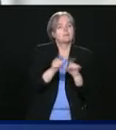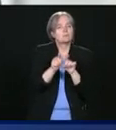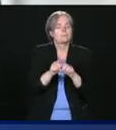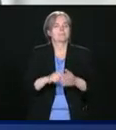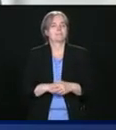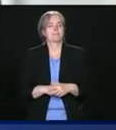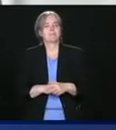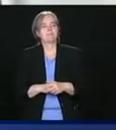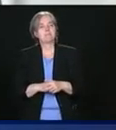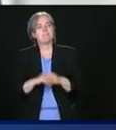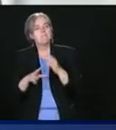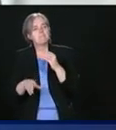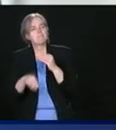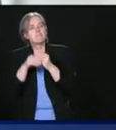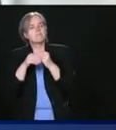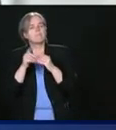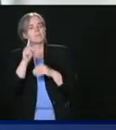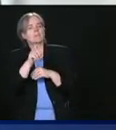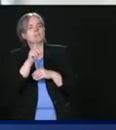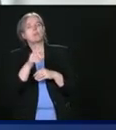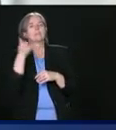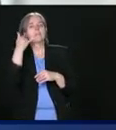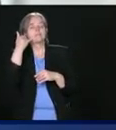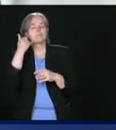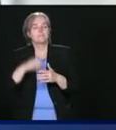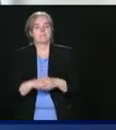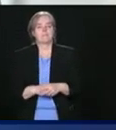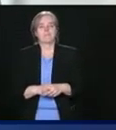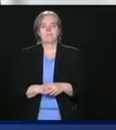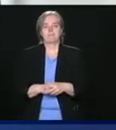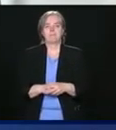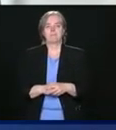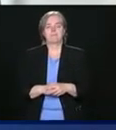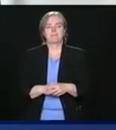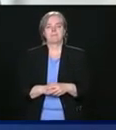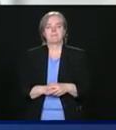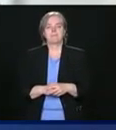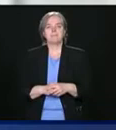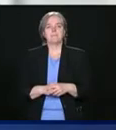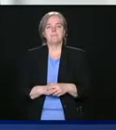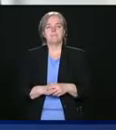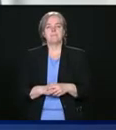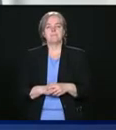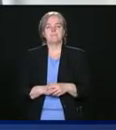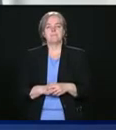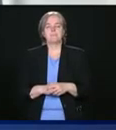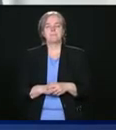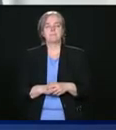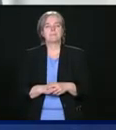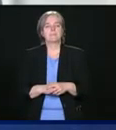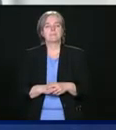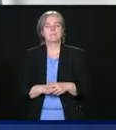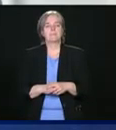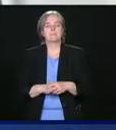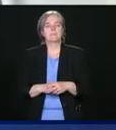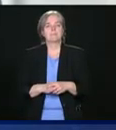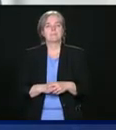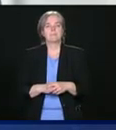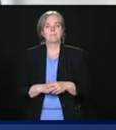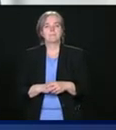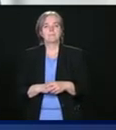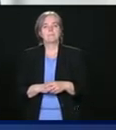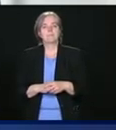bonne façon. Merci, thank you. Next question, Christopher Gouley, de Taiyi. Your line is open. Good morning, Prime